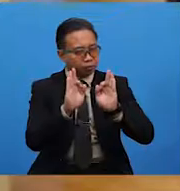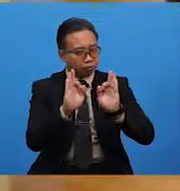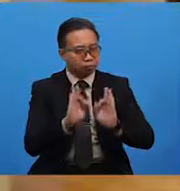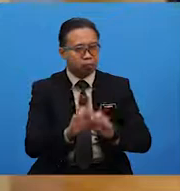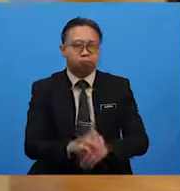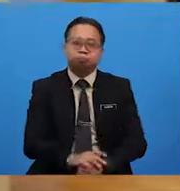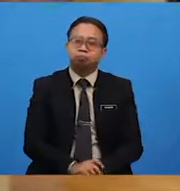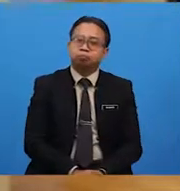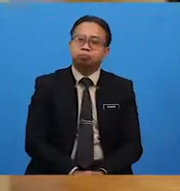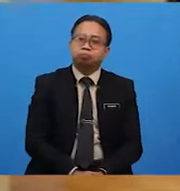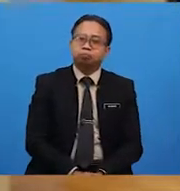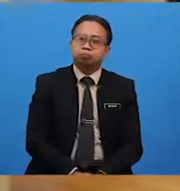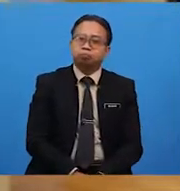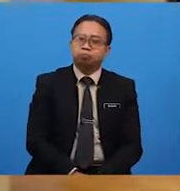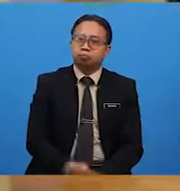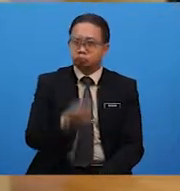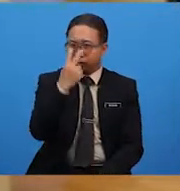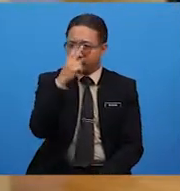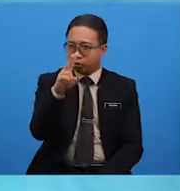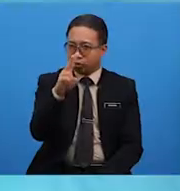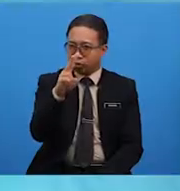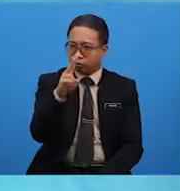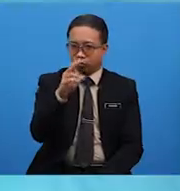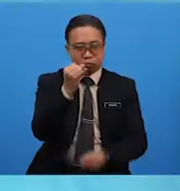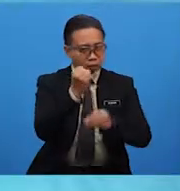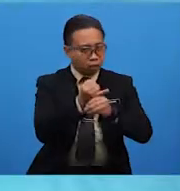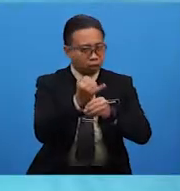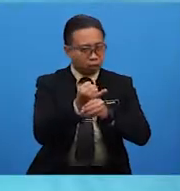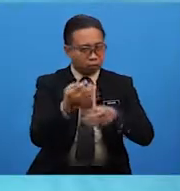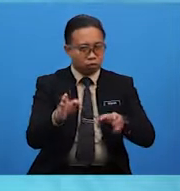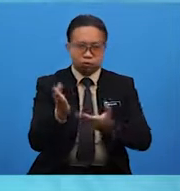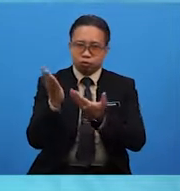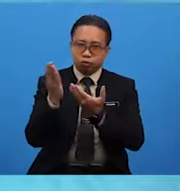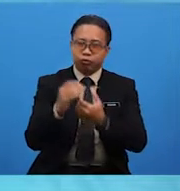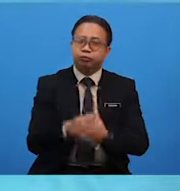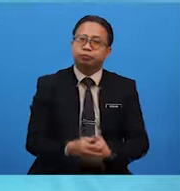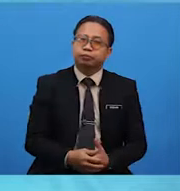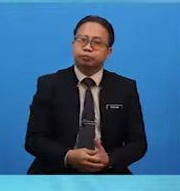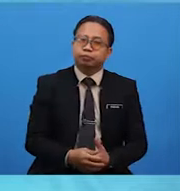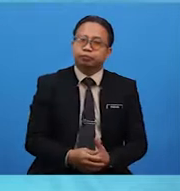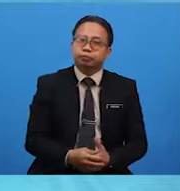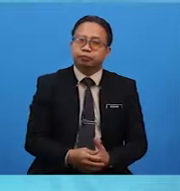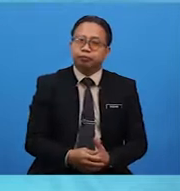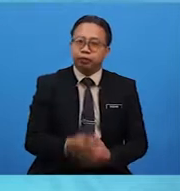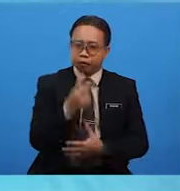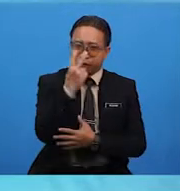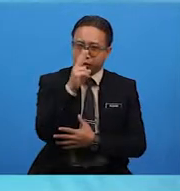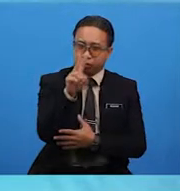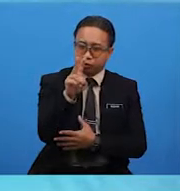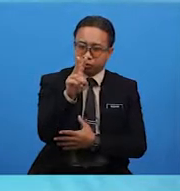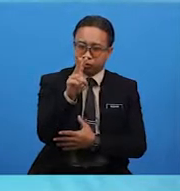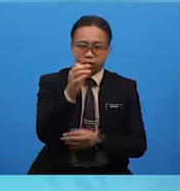berangkat lebih jelas lagi kita saksikan nya karya yang berada dipaparkan di sebelah kiri ini merupakan karya asli Dwi Krisna